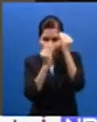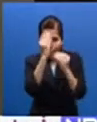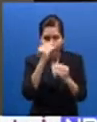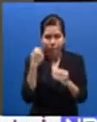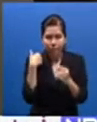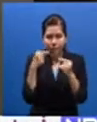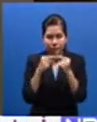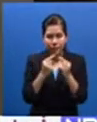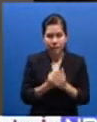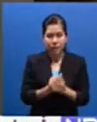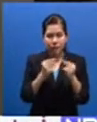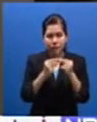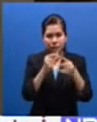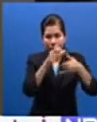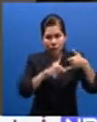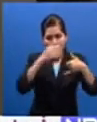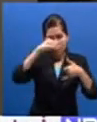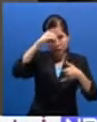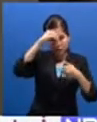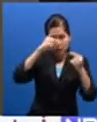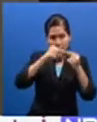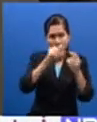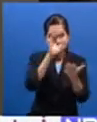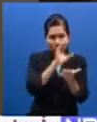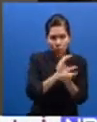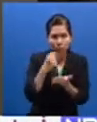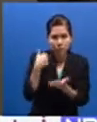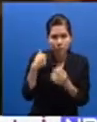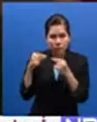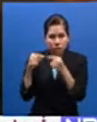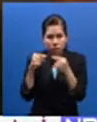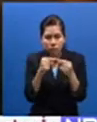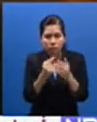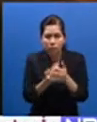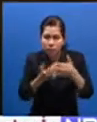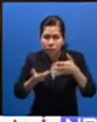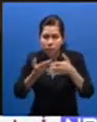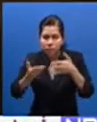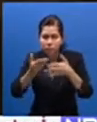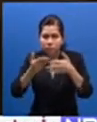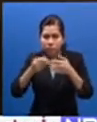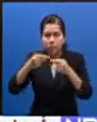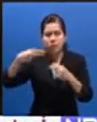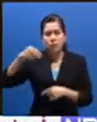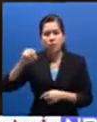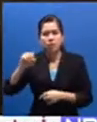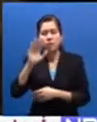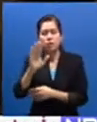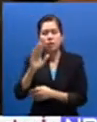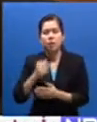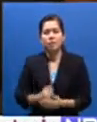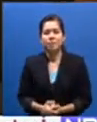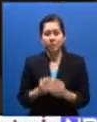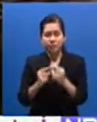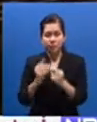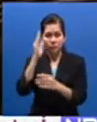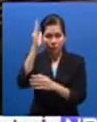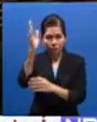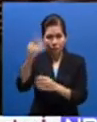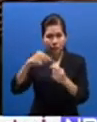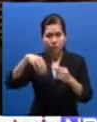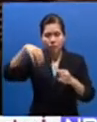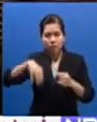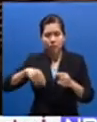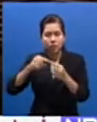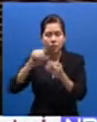อบรมเพื่อปรับยศตำแหน่งและอบรมเพื่อจะยอดความรู้ความเข้าใจในหลักสูตรของข้าราชการการตรวจและอนาคตสำนักงานตำรวจแห่งชาติ